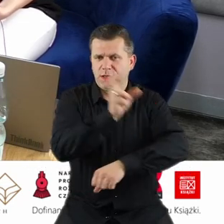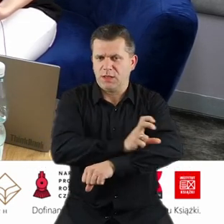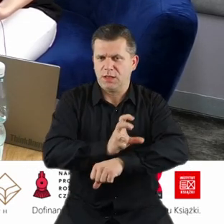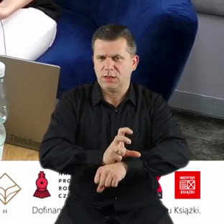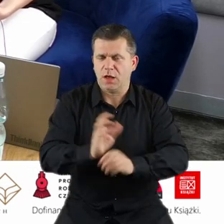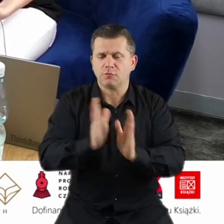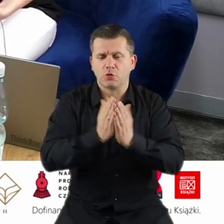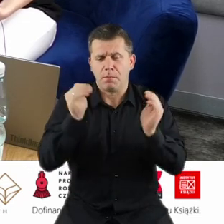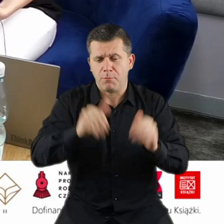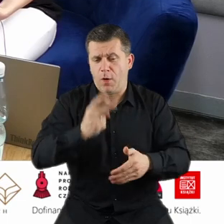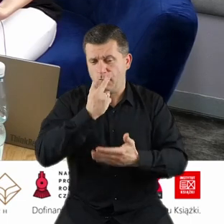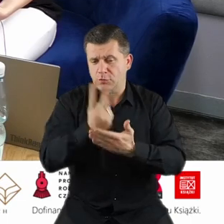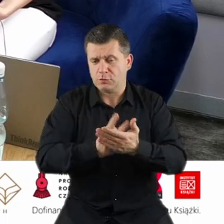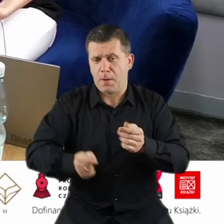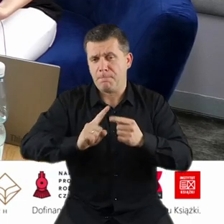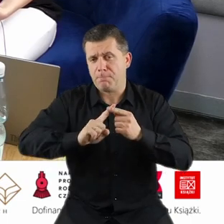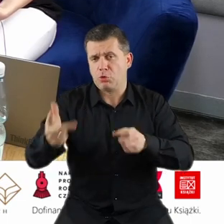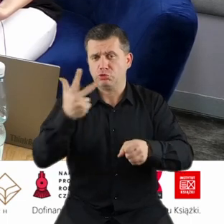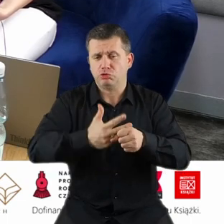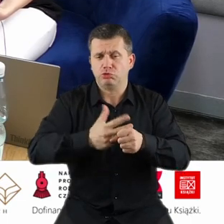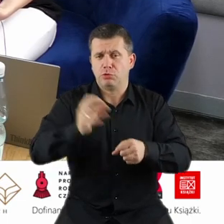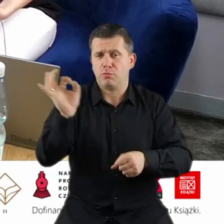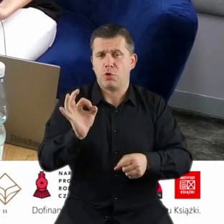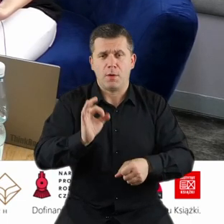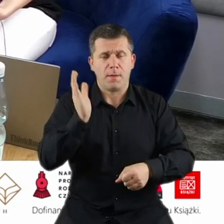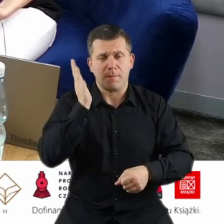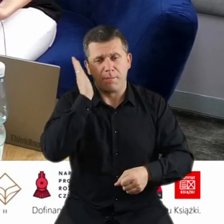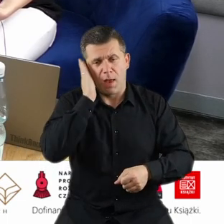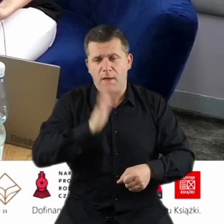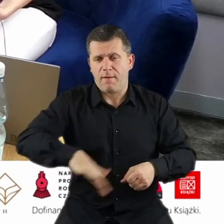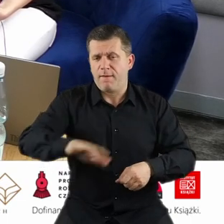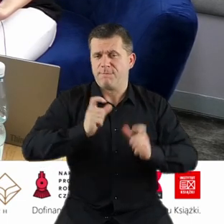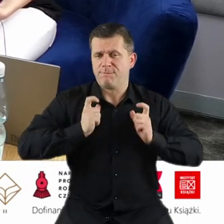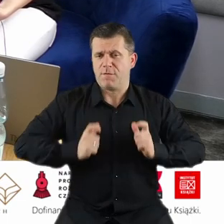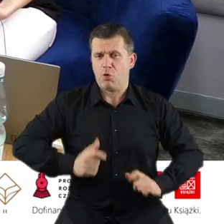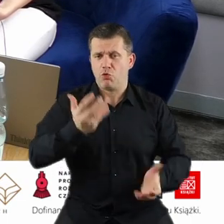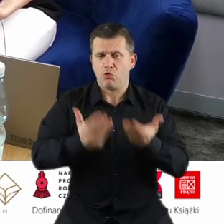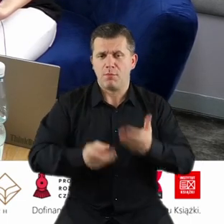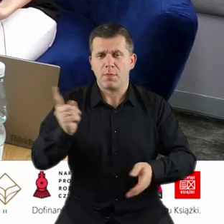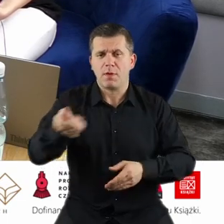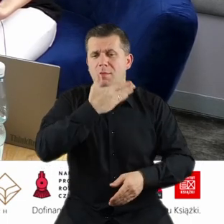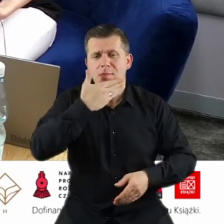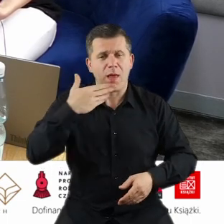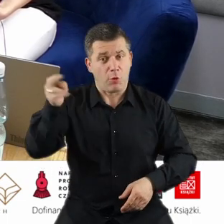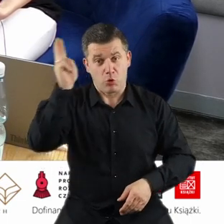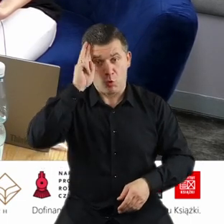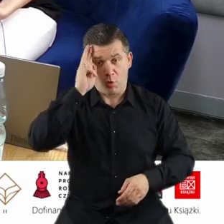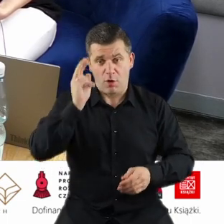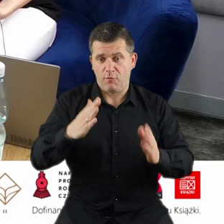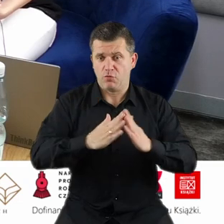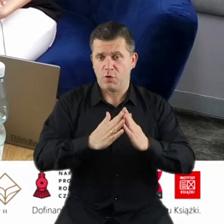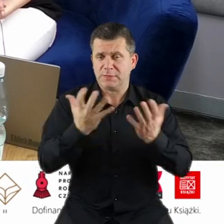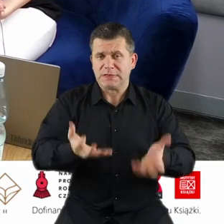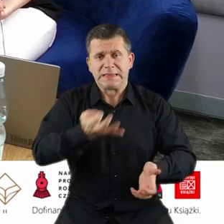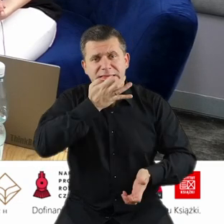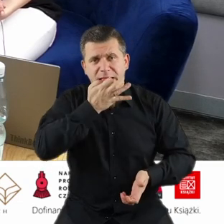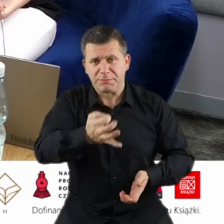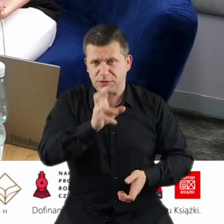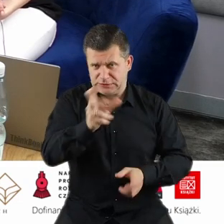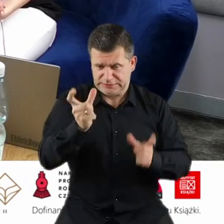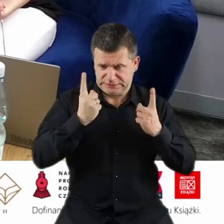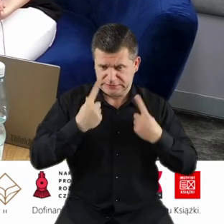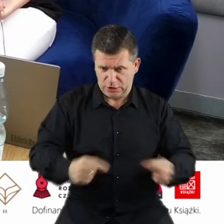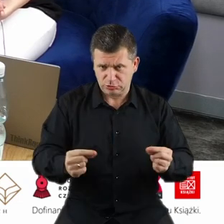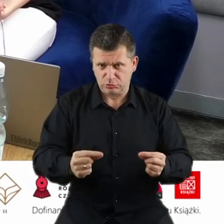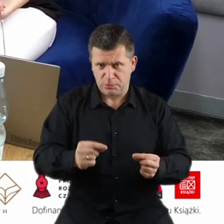W książce możemy wyczytać, że ponad 30% mieszkańców wsi lubelskiej nie ma toalety w domu. Chciałam zapytać, czy